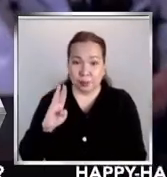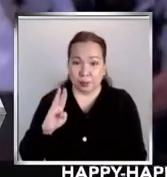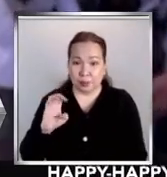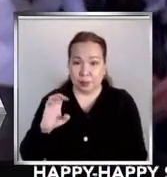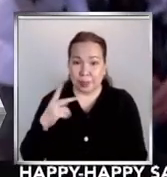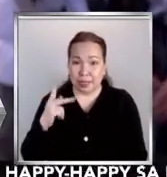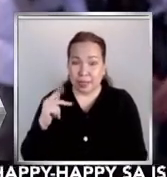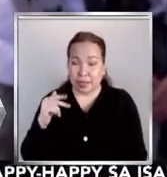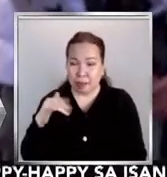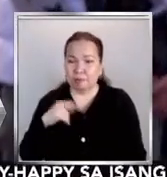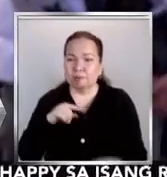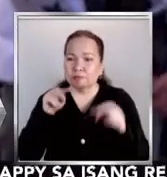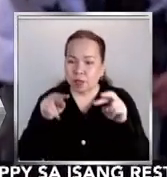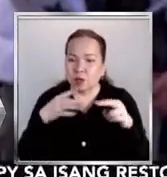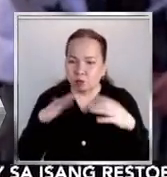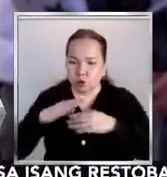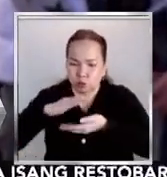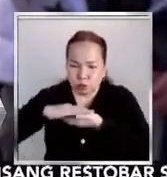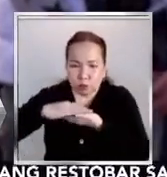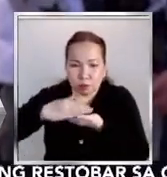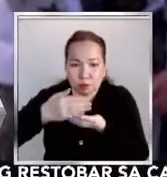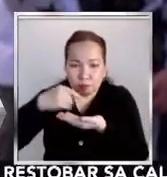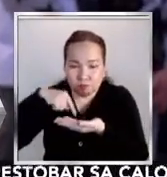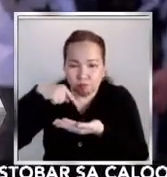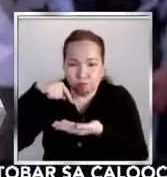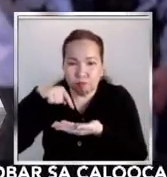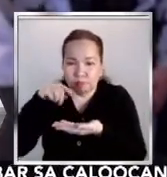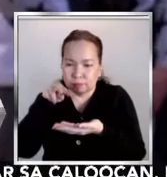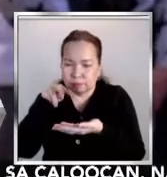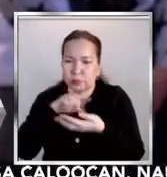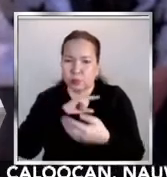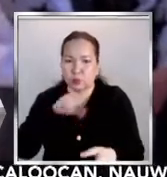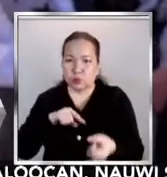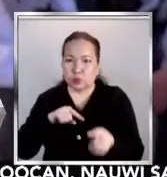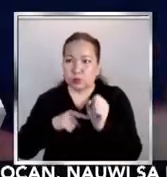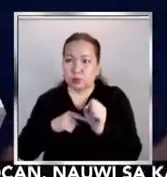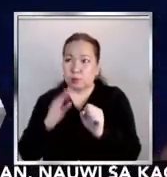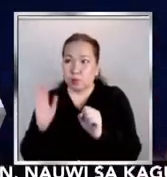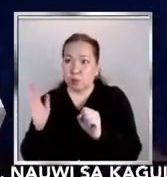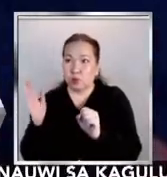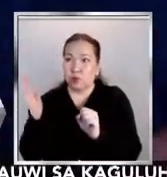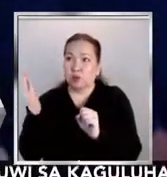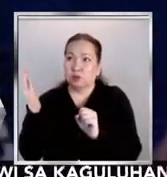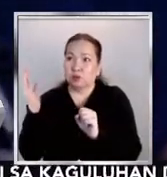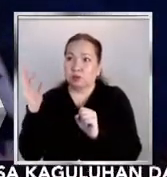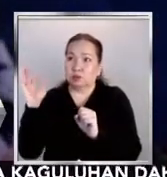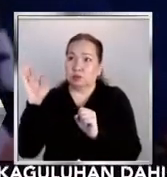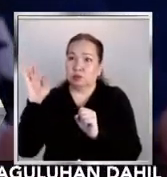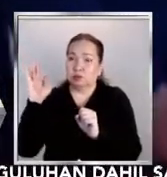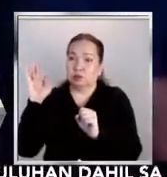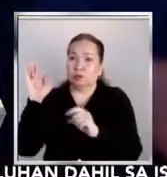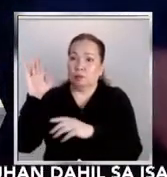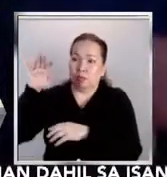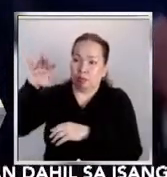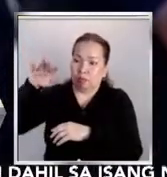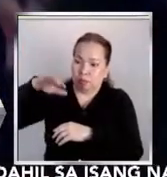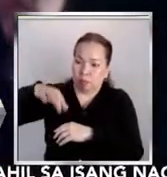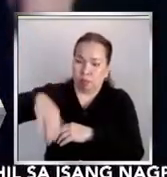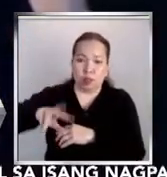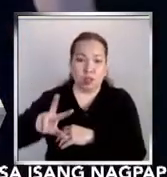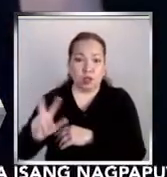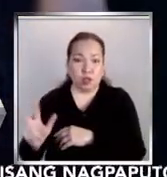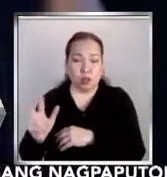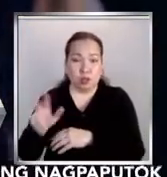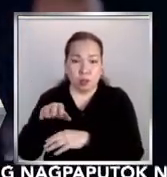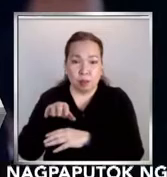2 na madaling araw UK time, nagsimulang pumila si Beckham. Mag-aalas 3:30 na nang hapon siya nakasilip sa labi ni